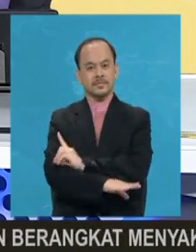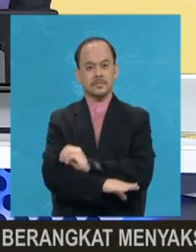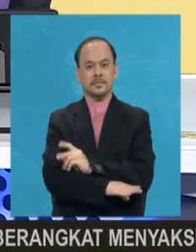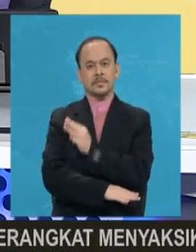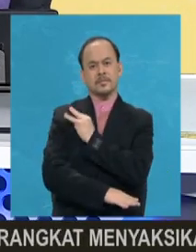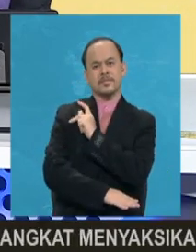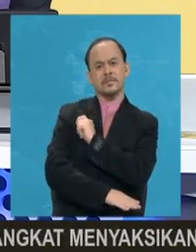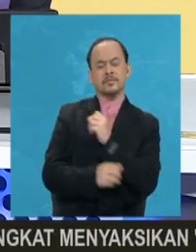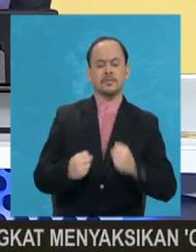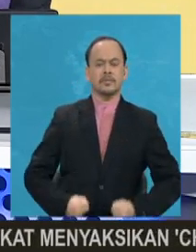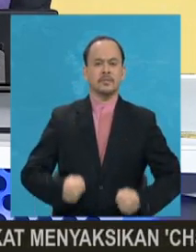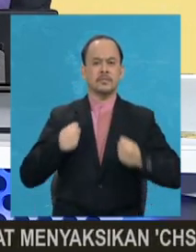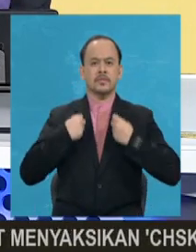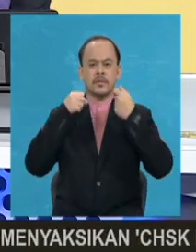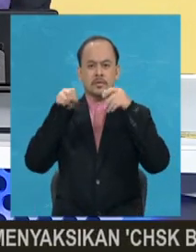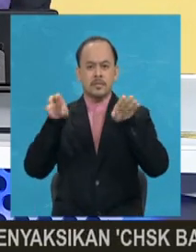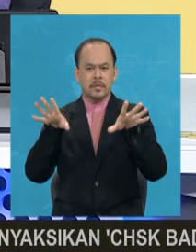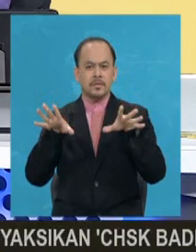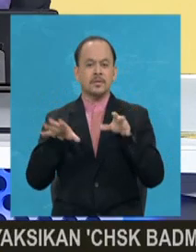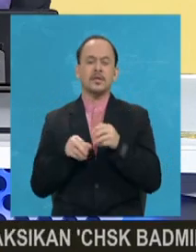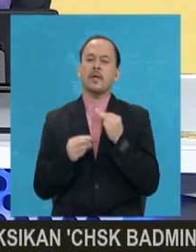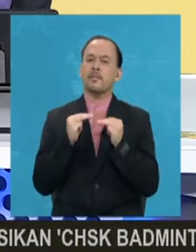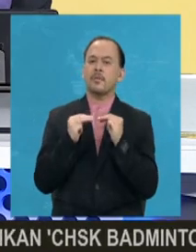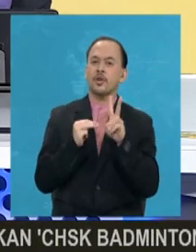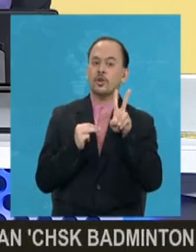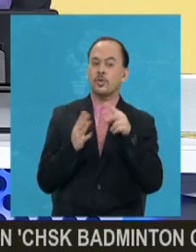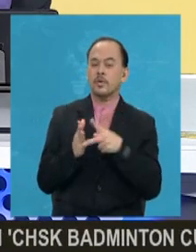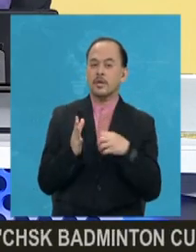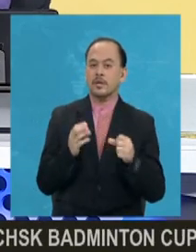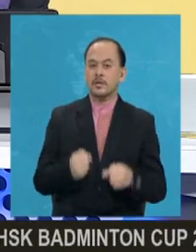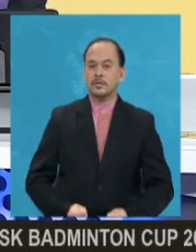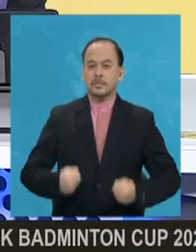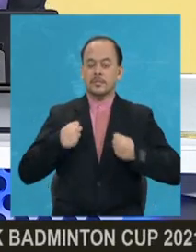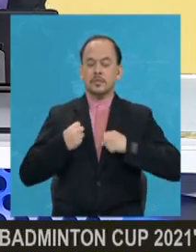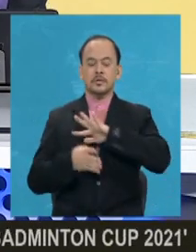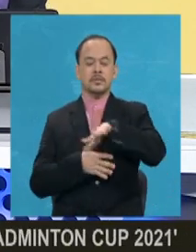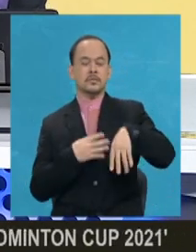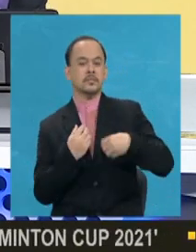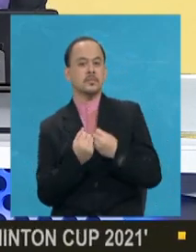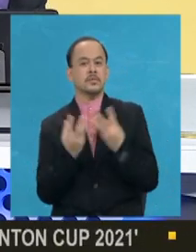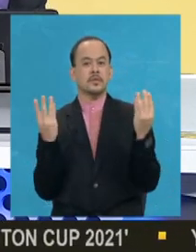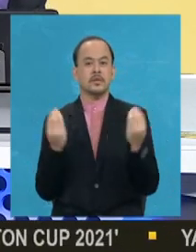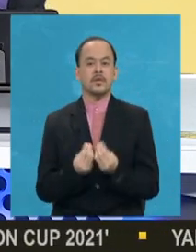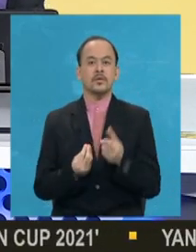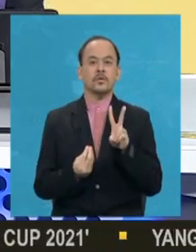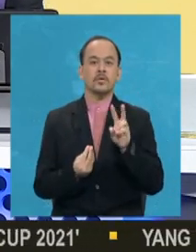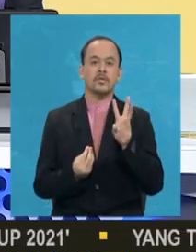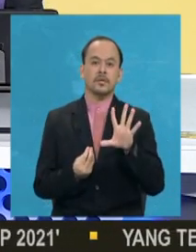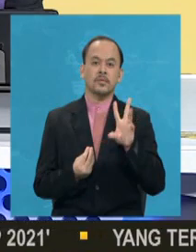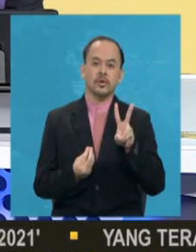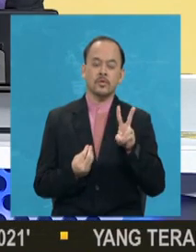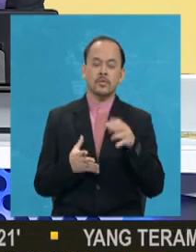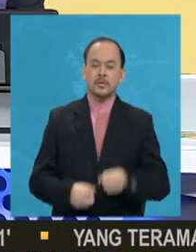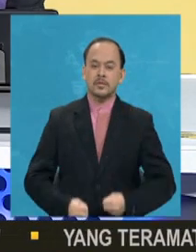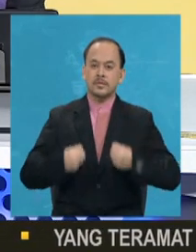Kementerian Kesehatan dalam sel anak barunya memaklumkan cuaca sembuh menjadikan jumlah keseluruhan Kesya sebuah kepada